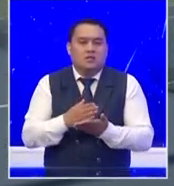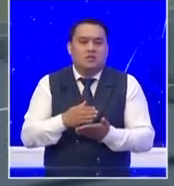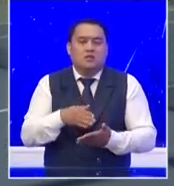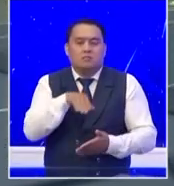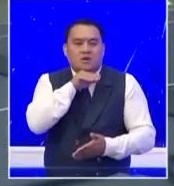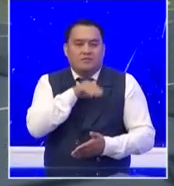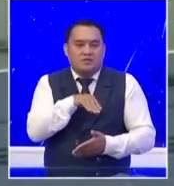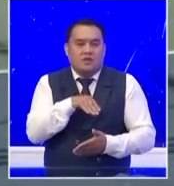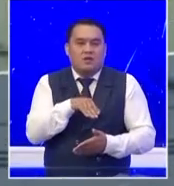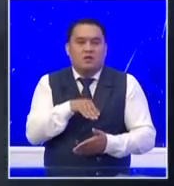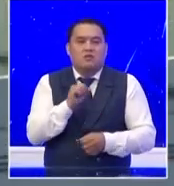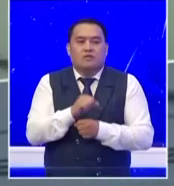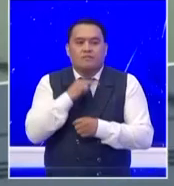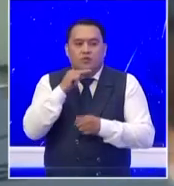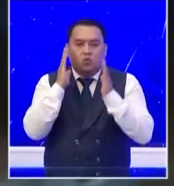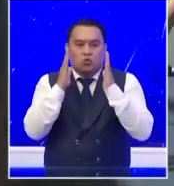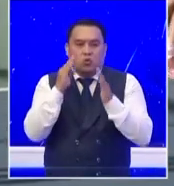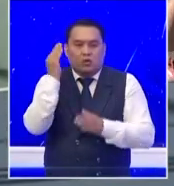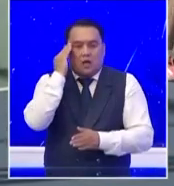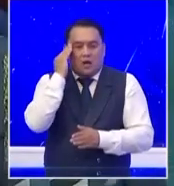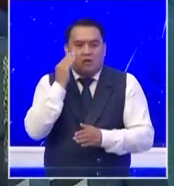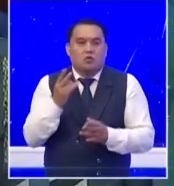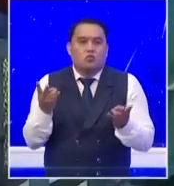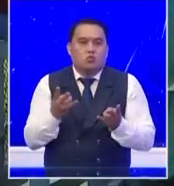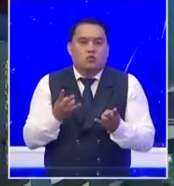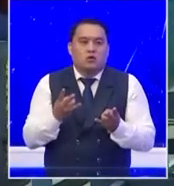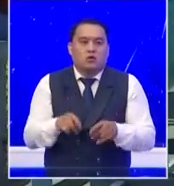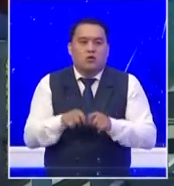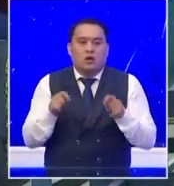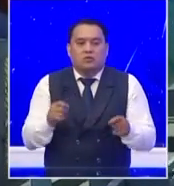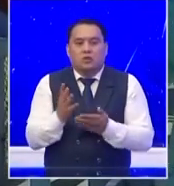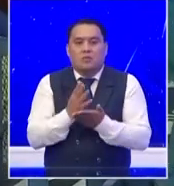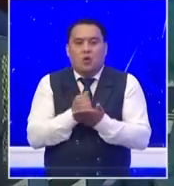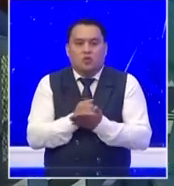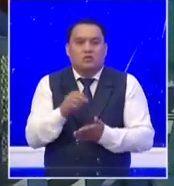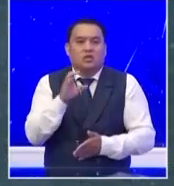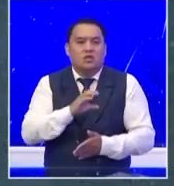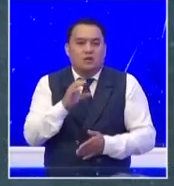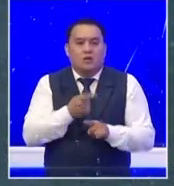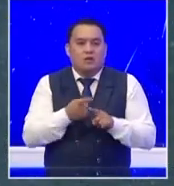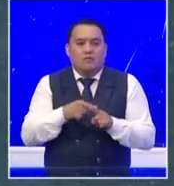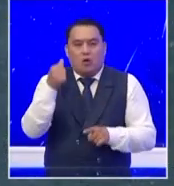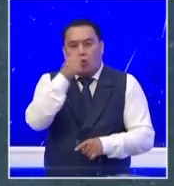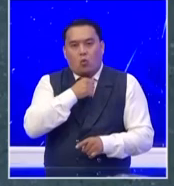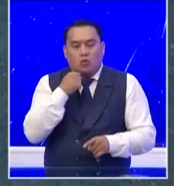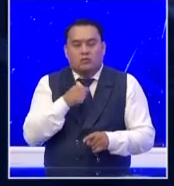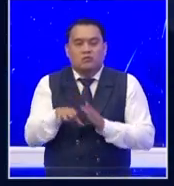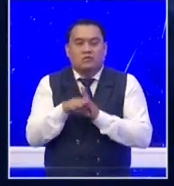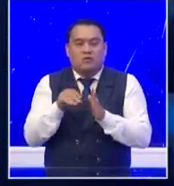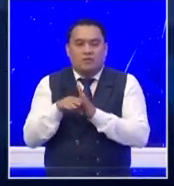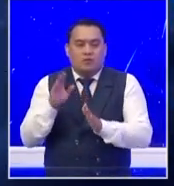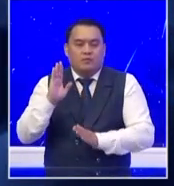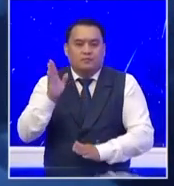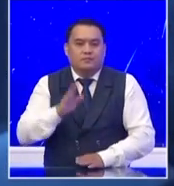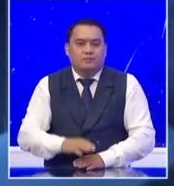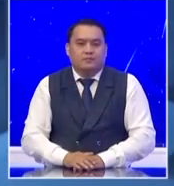отмечают наставники, нельзя заострять внимание только на талантливых детях. Ведь у многих еще не раскрыт весь потенциал. В сентябре этого года пройдет очередной набор в секцию. Алексей